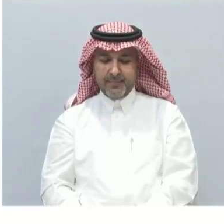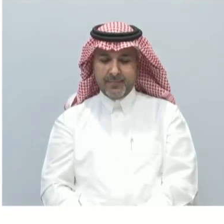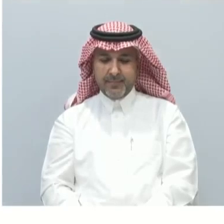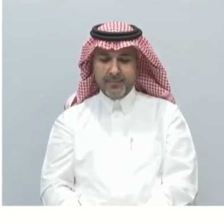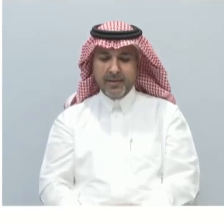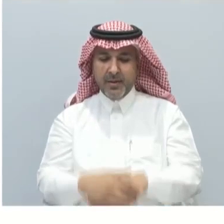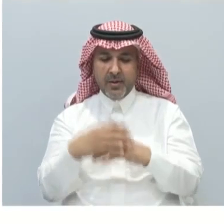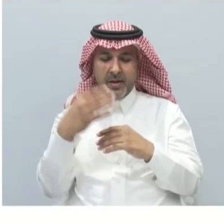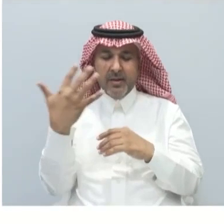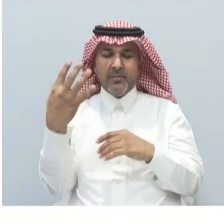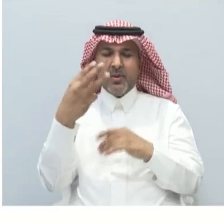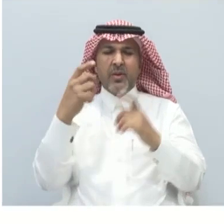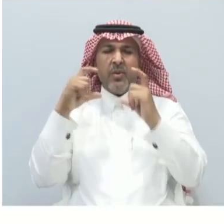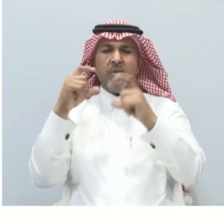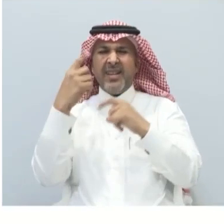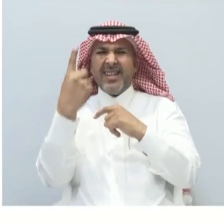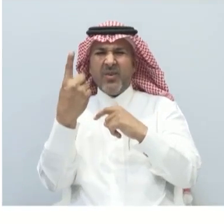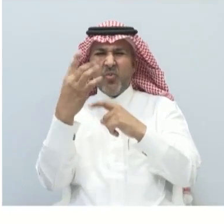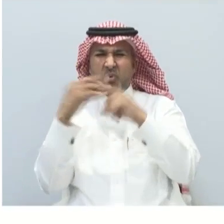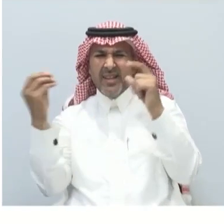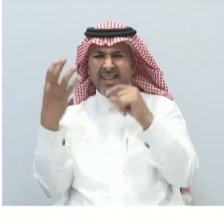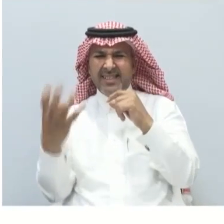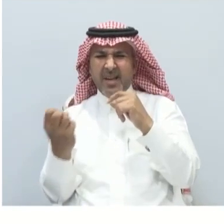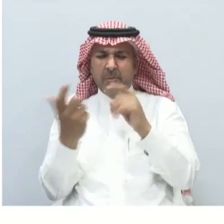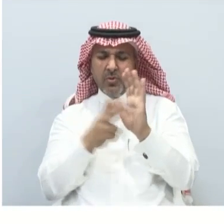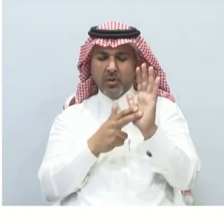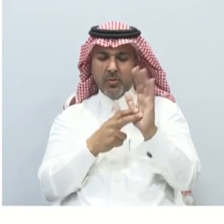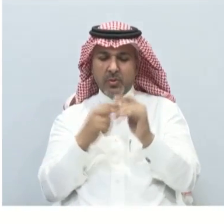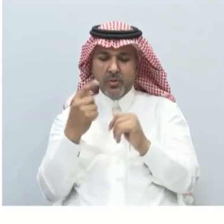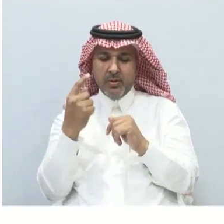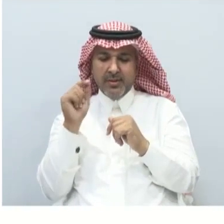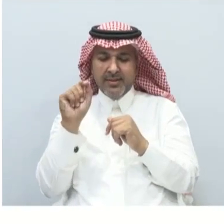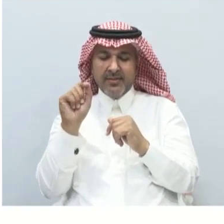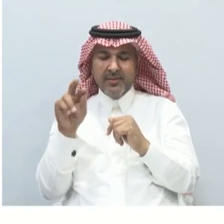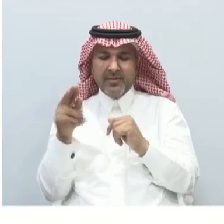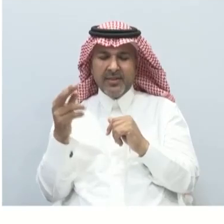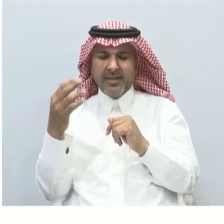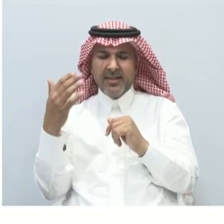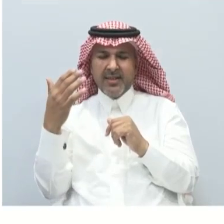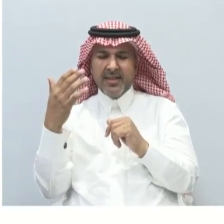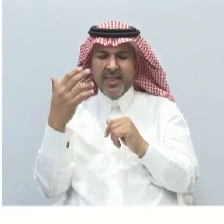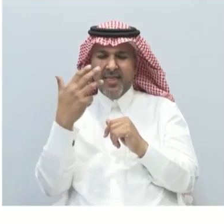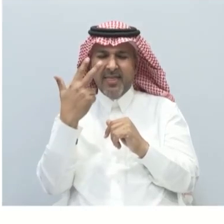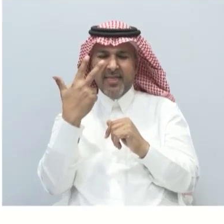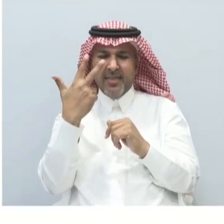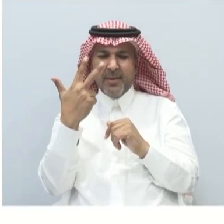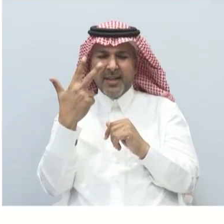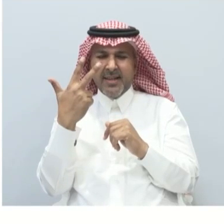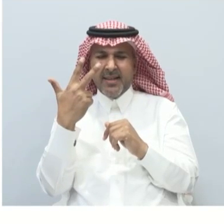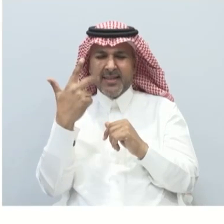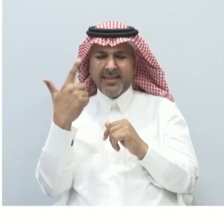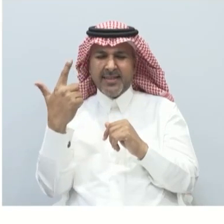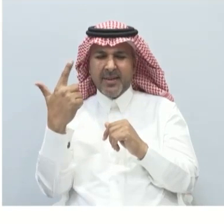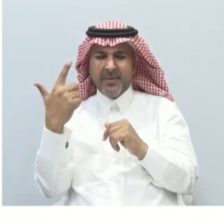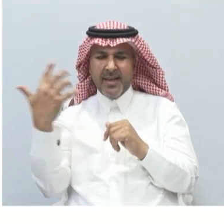35 في صفر فاصله ثمانيه سبعه خمسه بهذا الشكل الكل